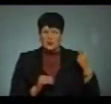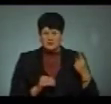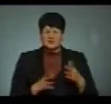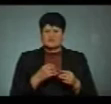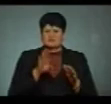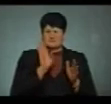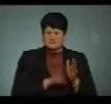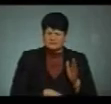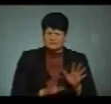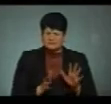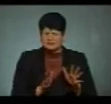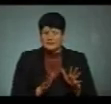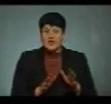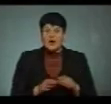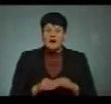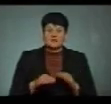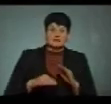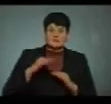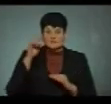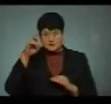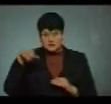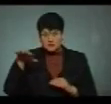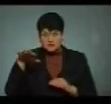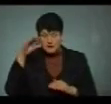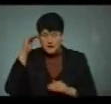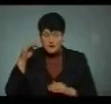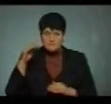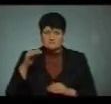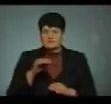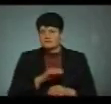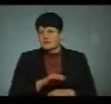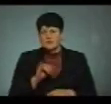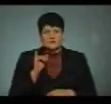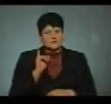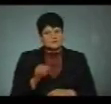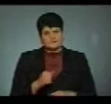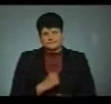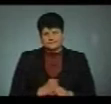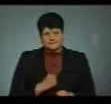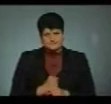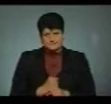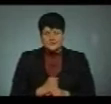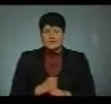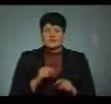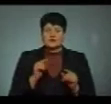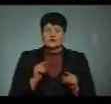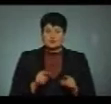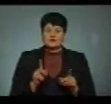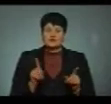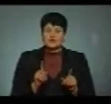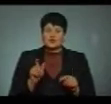ще менш правильно, а на рівні країни в цілому нікуди неправильно. Тому що